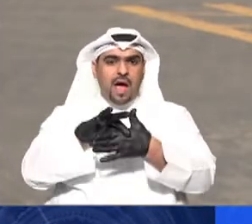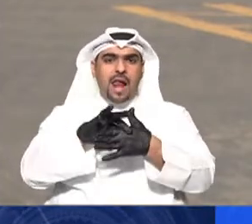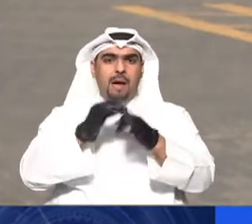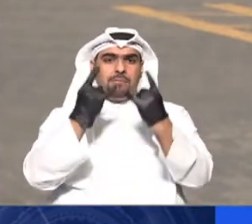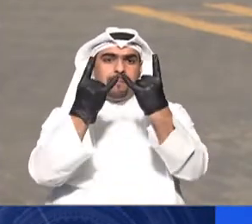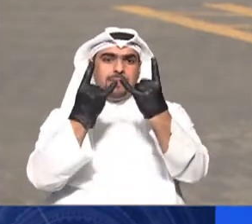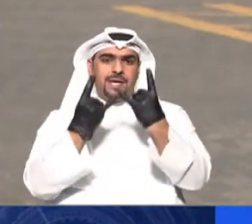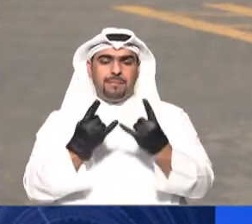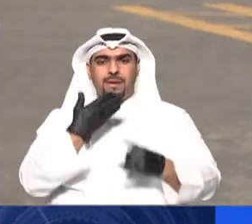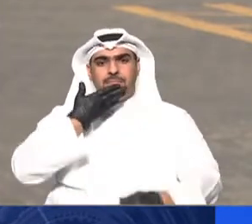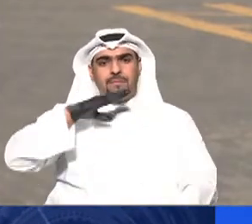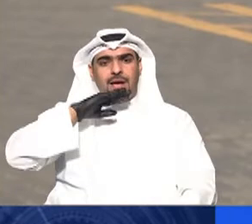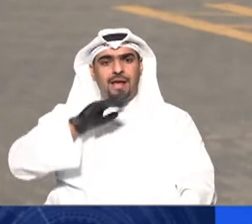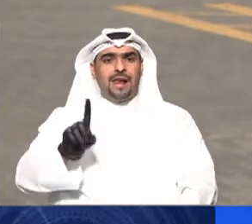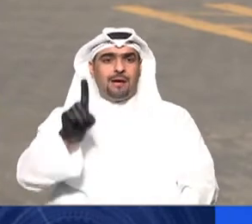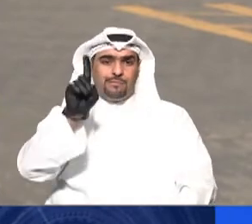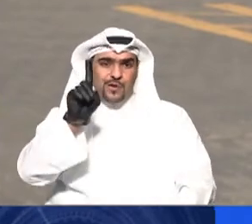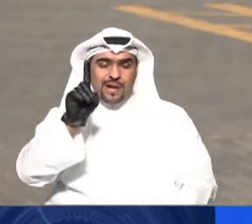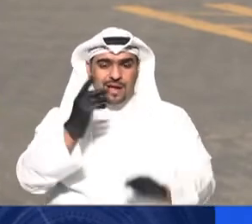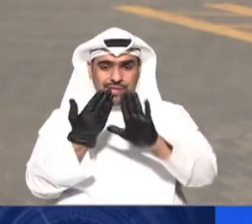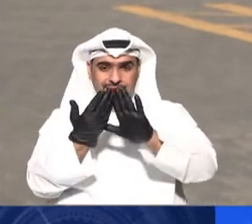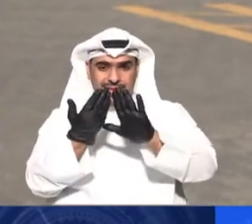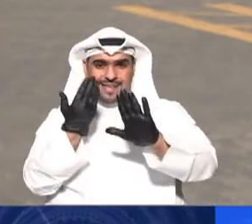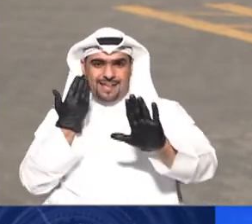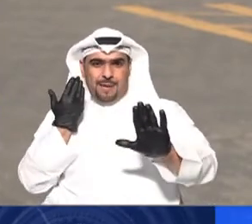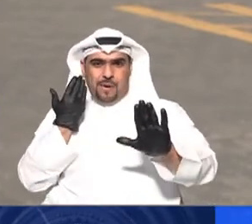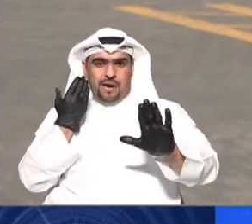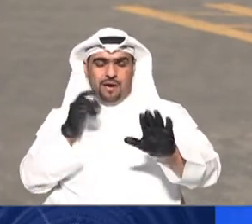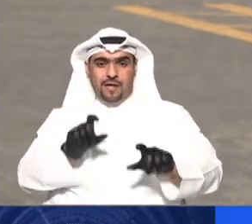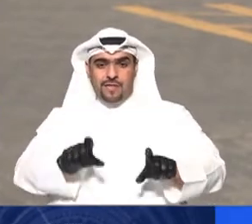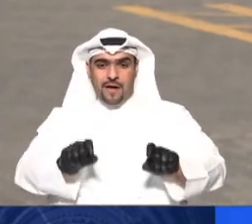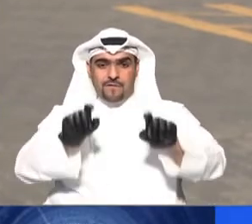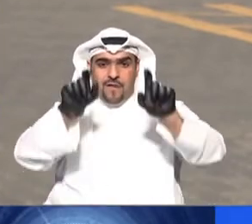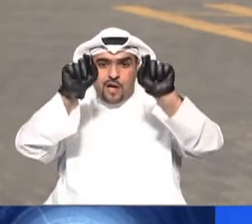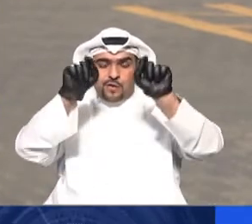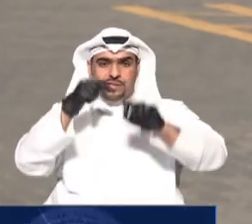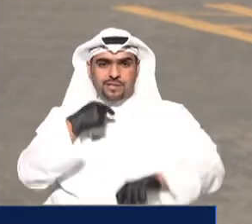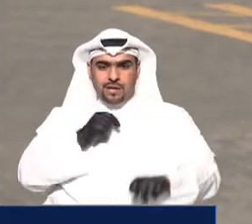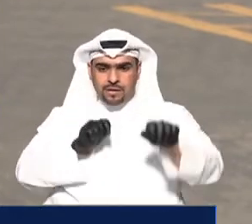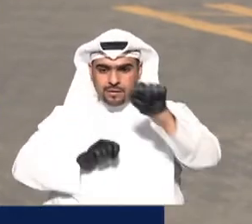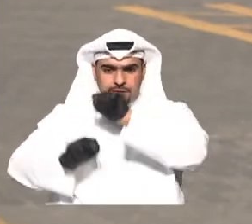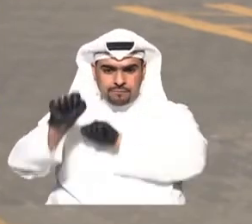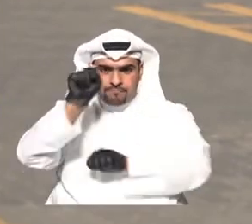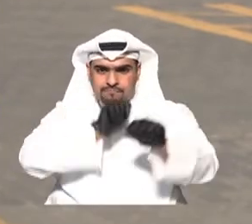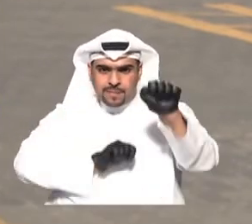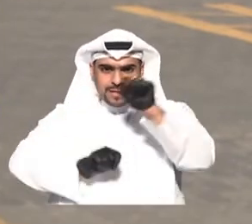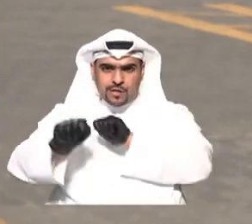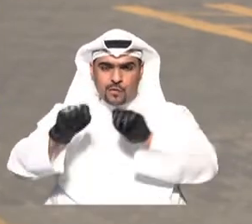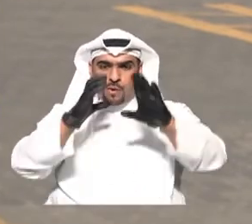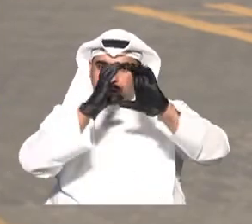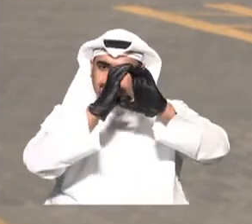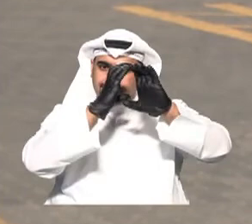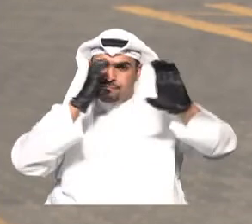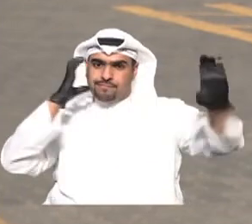حدوث الأزمة ركبنا 500 نقطة تبريد للحاويات المبردة